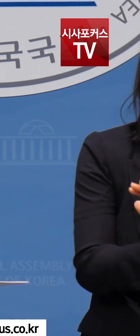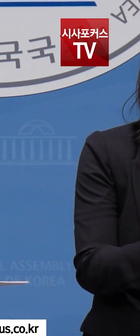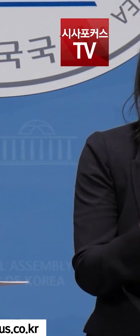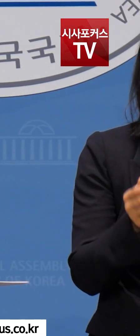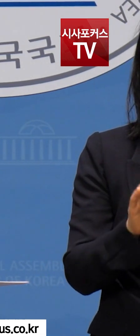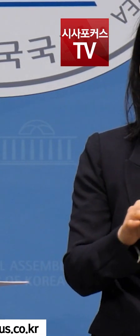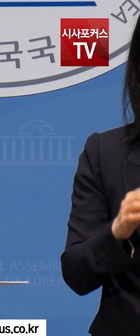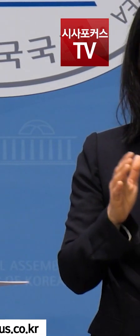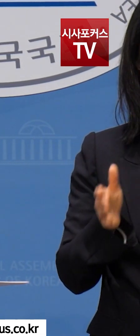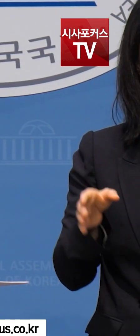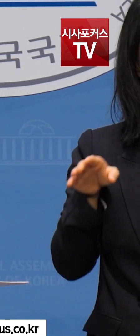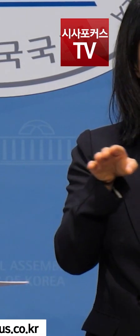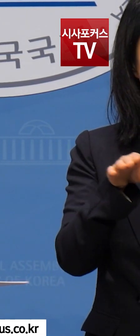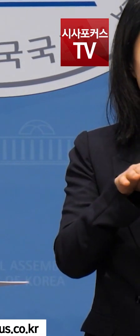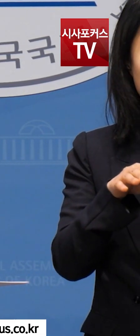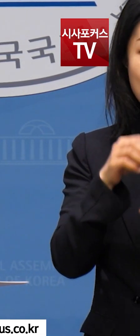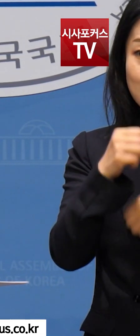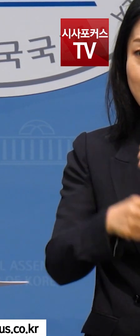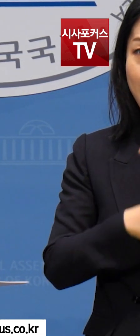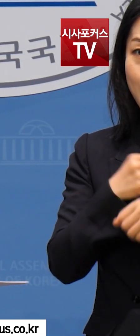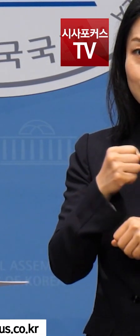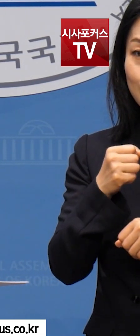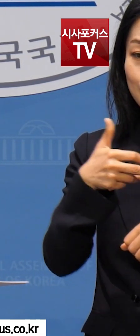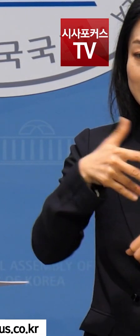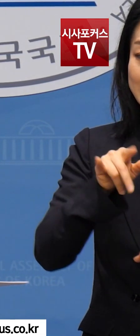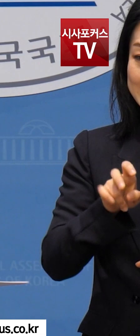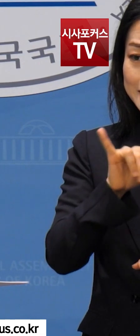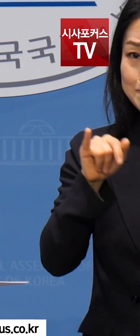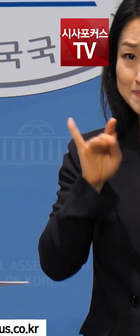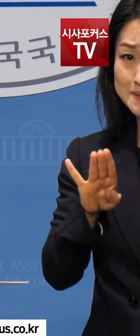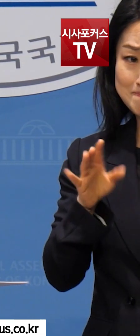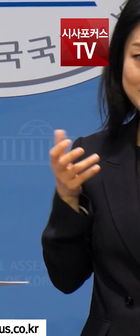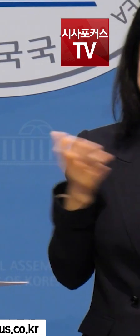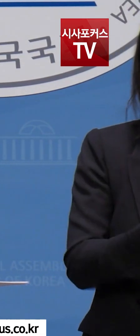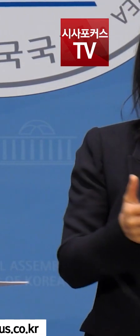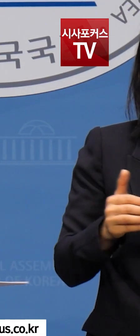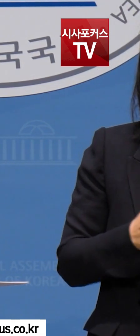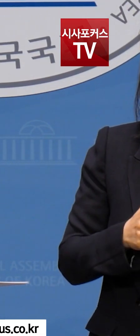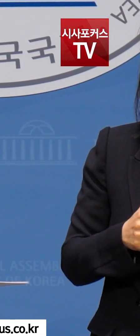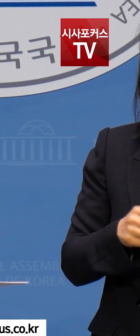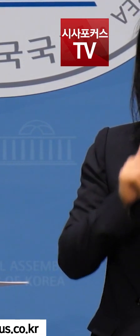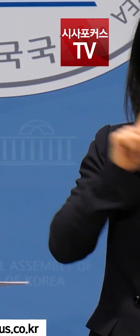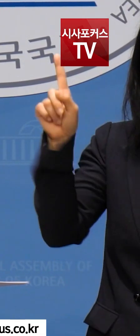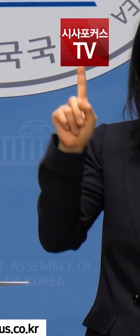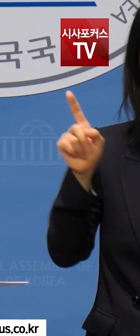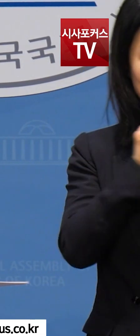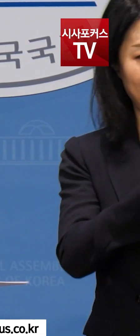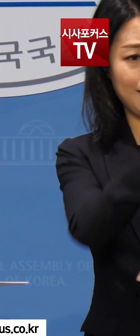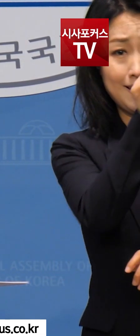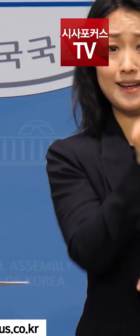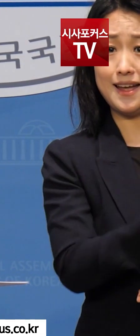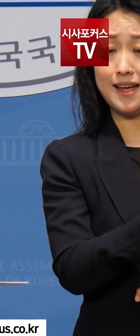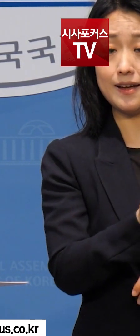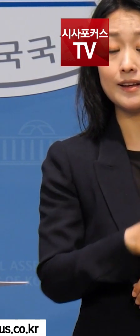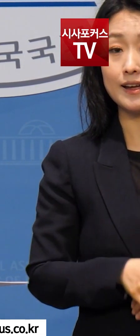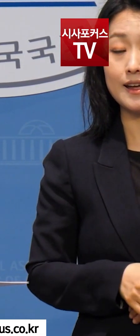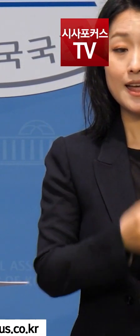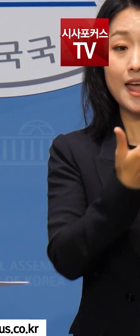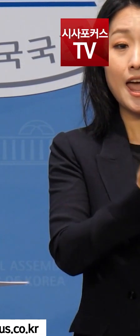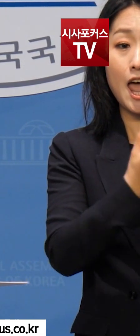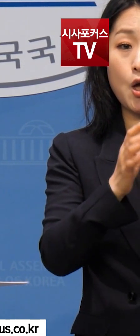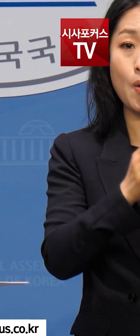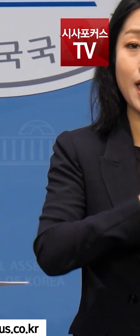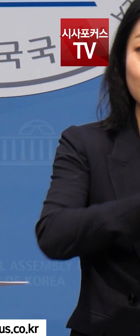코미디도 이런 코미디가 없습니다 김건희 권위로 전락한 국민 권위와 해회 순방 에코백